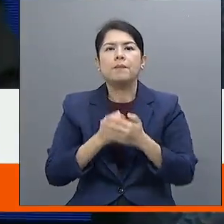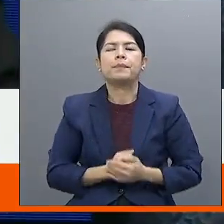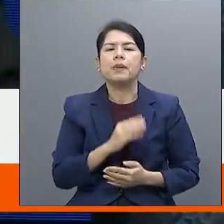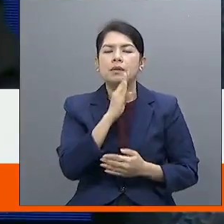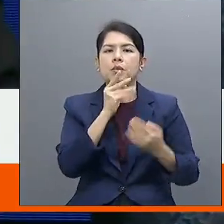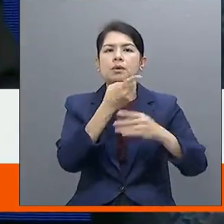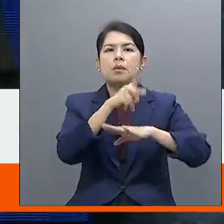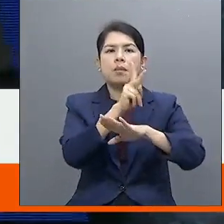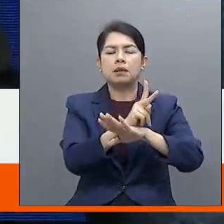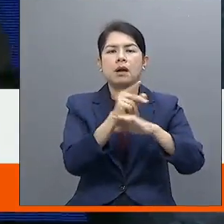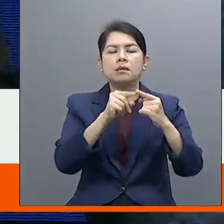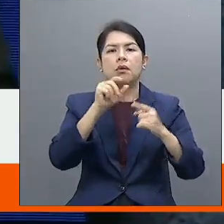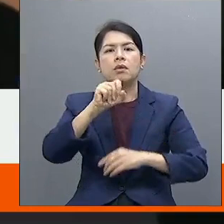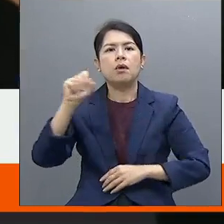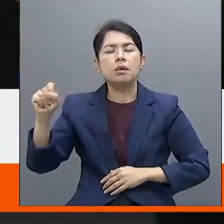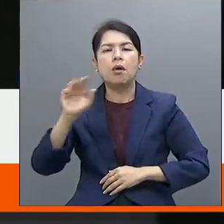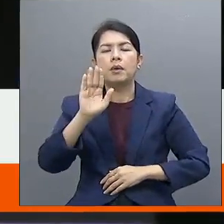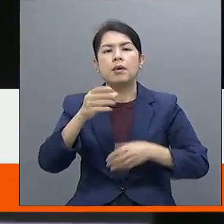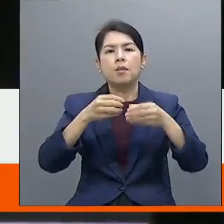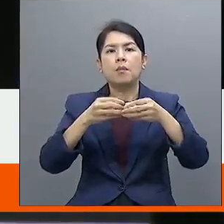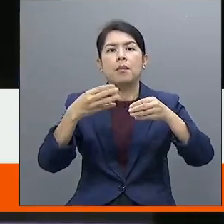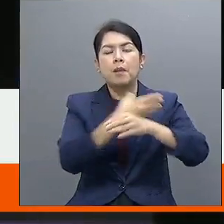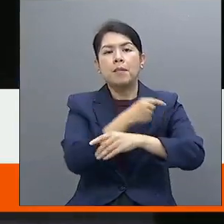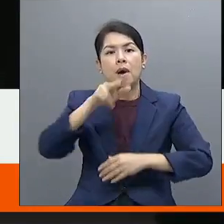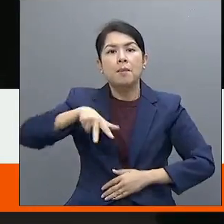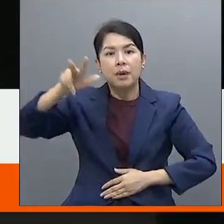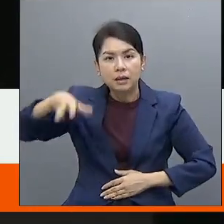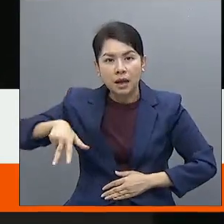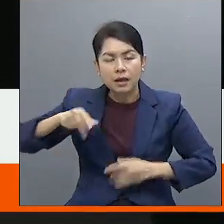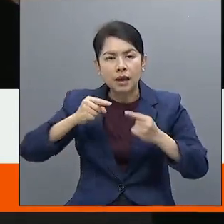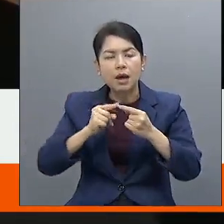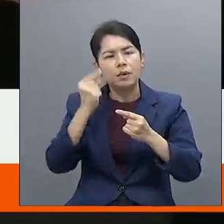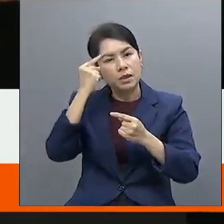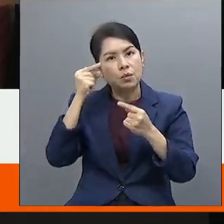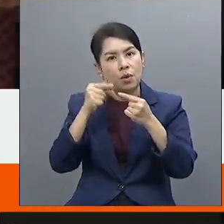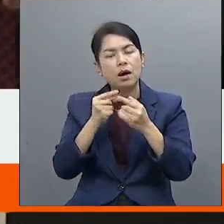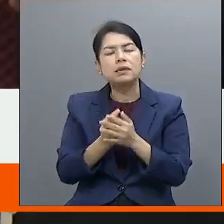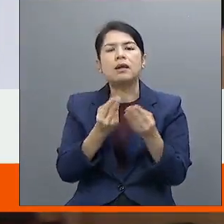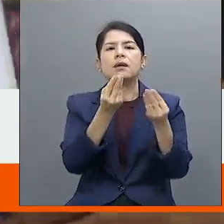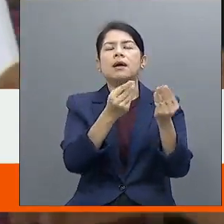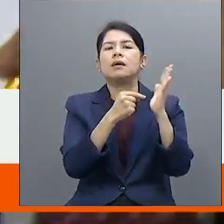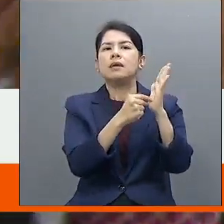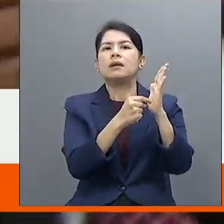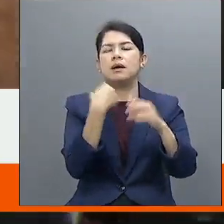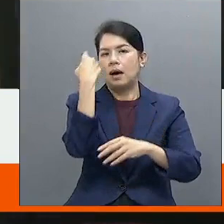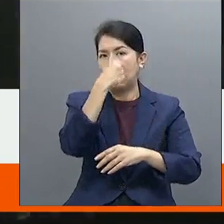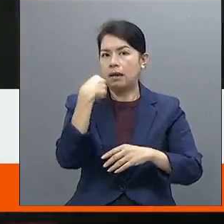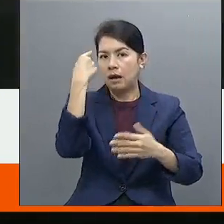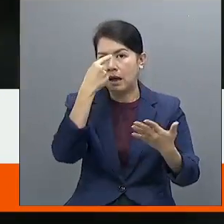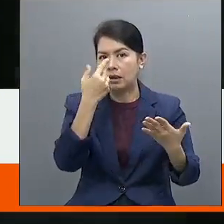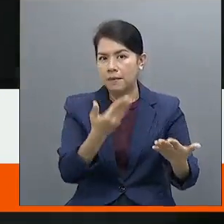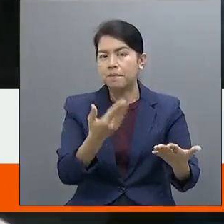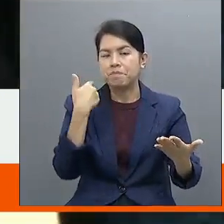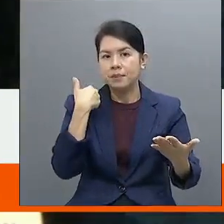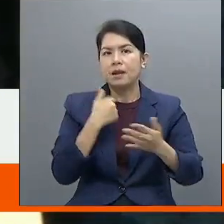ะหมอชลน่านก็รู้ว่าพิธาไปต่อลำบากเพราะฉะนั้นหมอชลน่านเนี่ยพอเสร็จแล้วพอถึงตอนนั้นเนี่ยหม